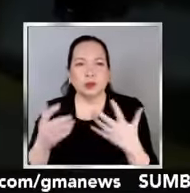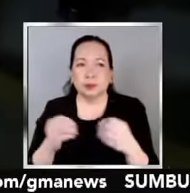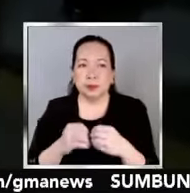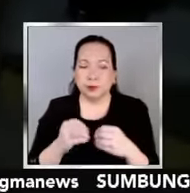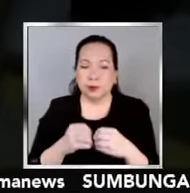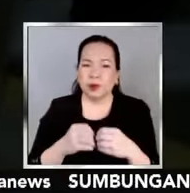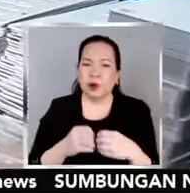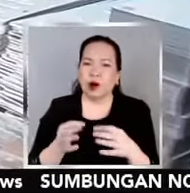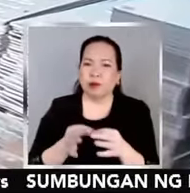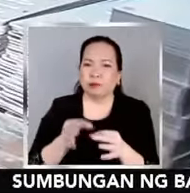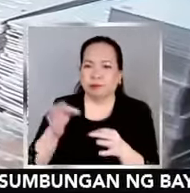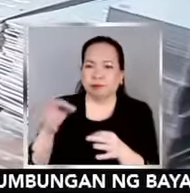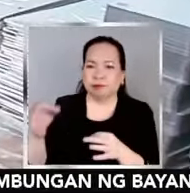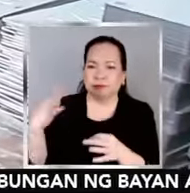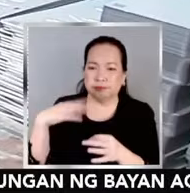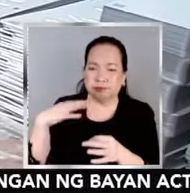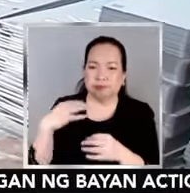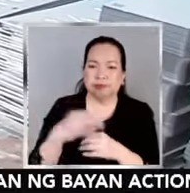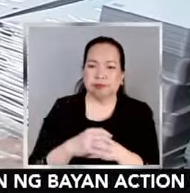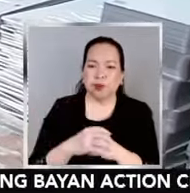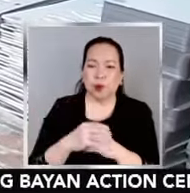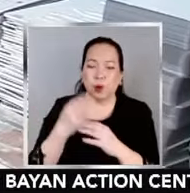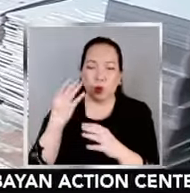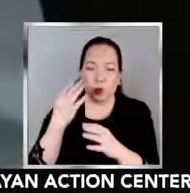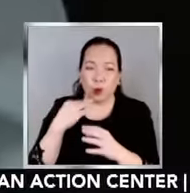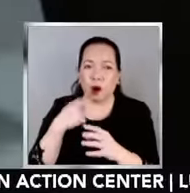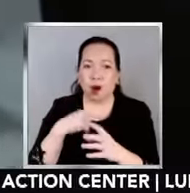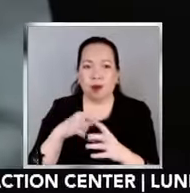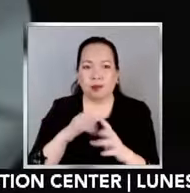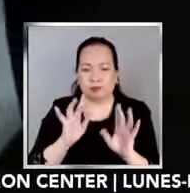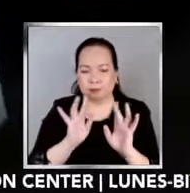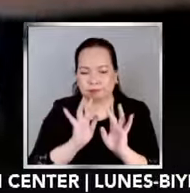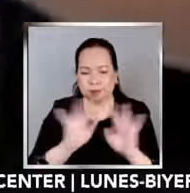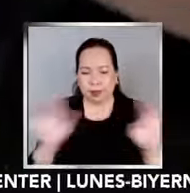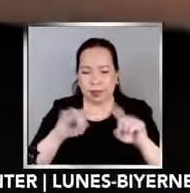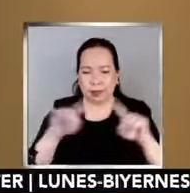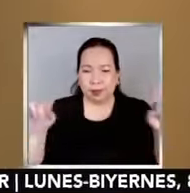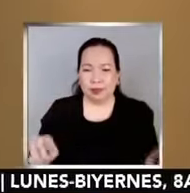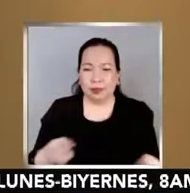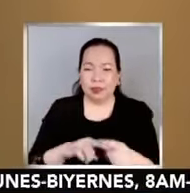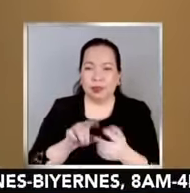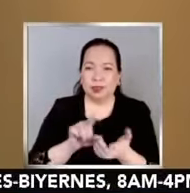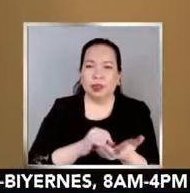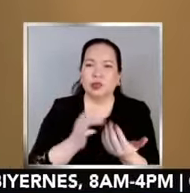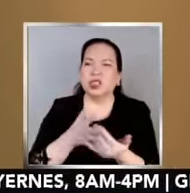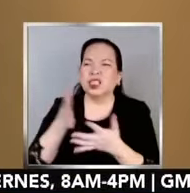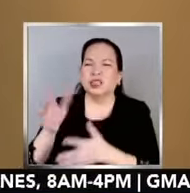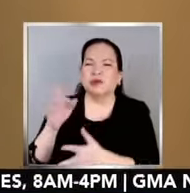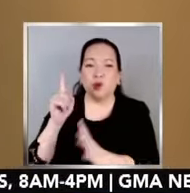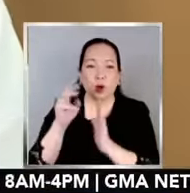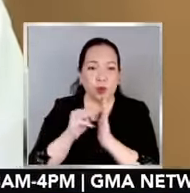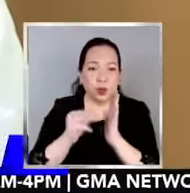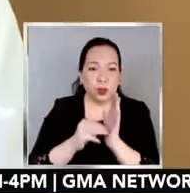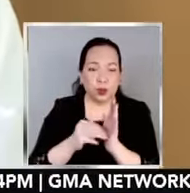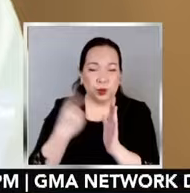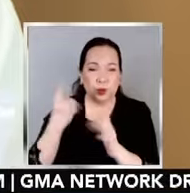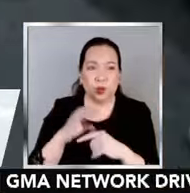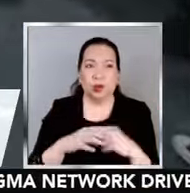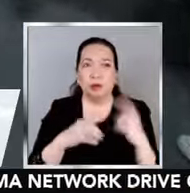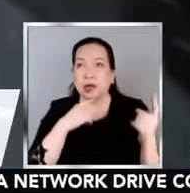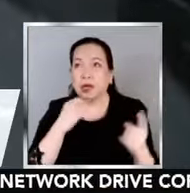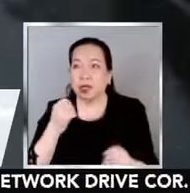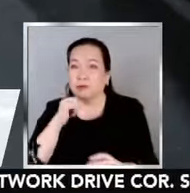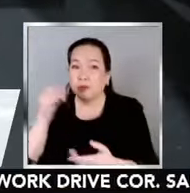rito dahil ang mga blank plates para sa pag-imprinta ng mga ito lagpas 1 milyon na lamang. Pag hindi po dumating yung blank plates, dadagdag po